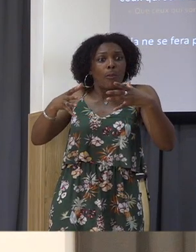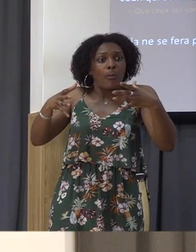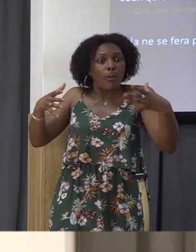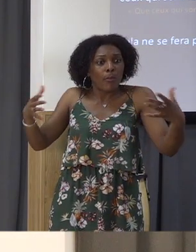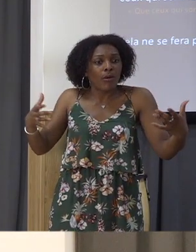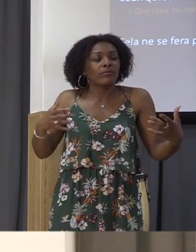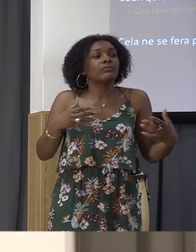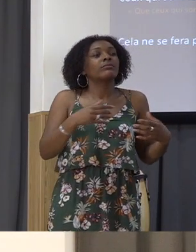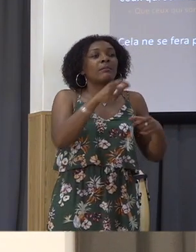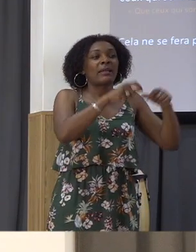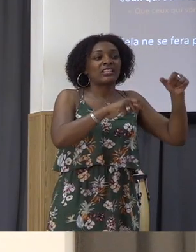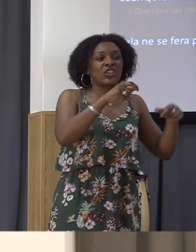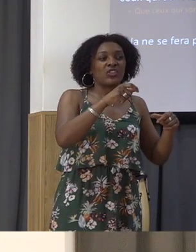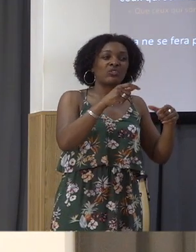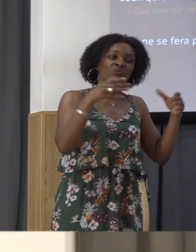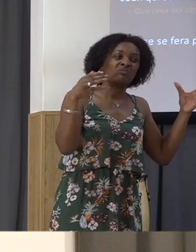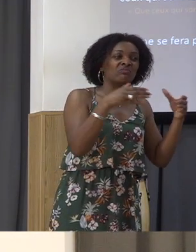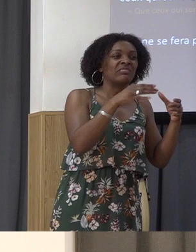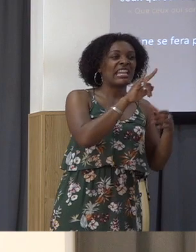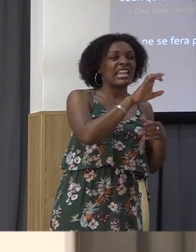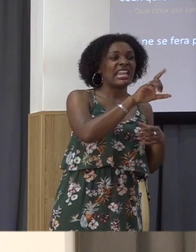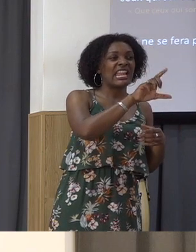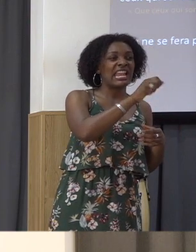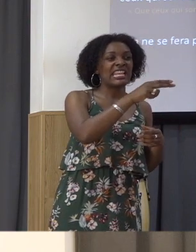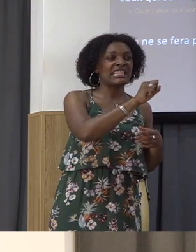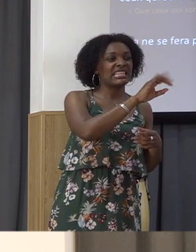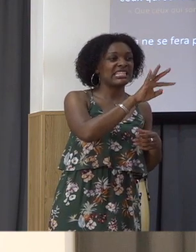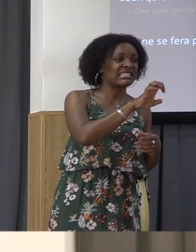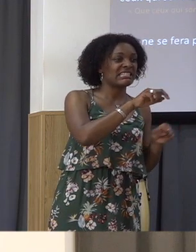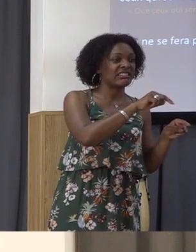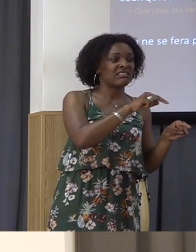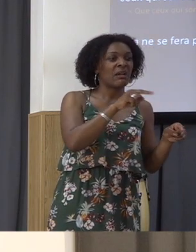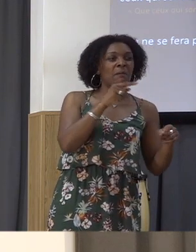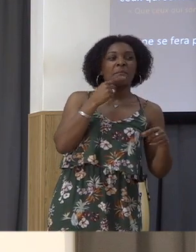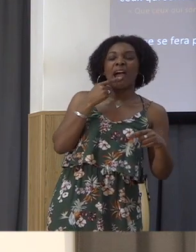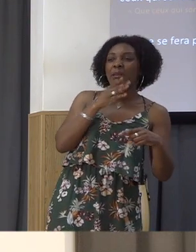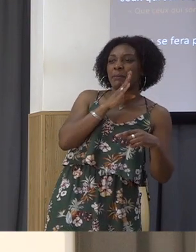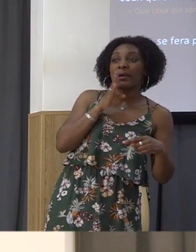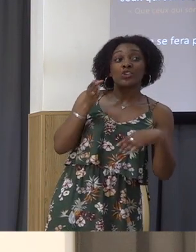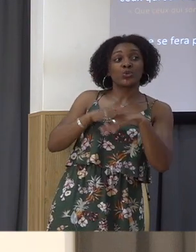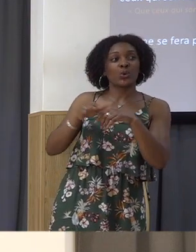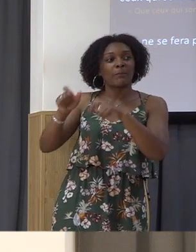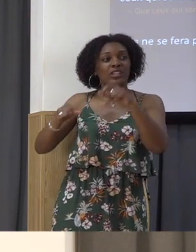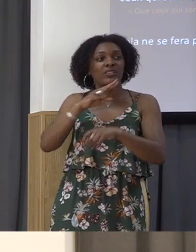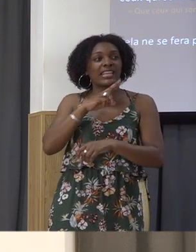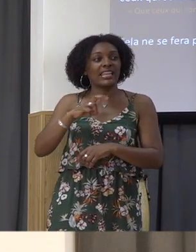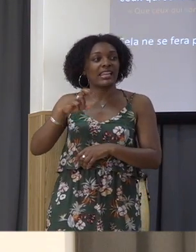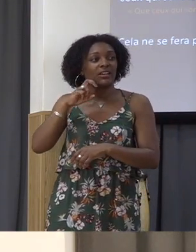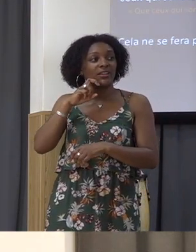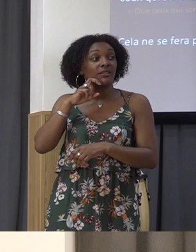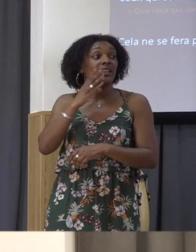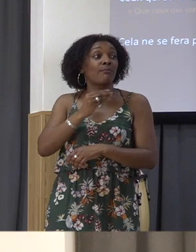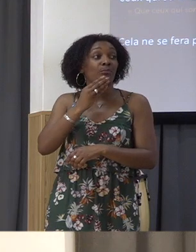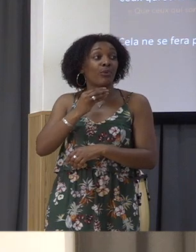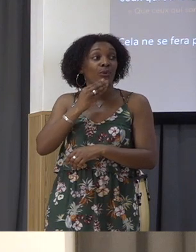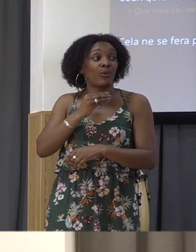les hellénistes murmuraient contre les Hébreux parce que leurs veuves étaient négligées dans la distribution qui se faisait chaque jour.